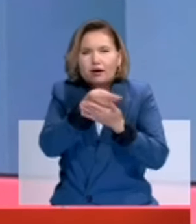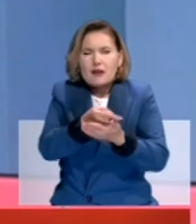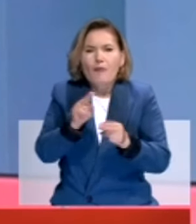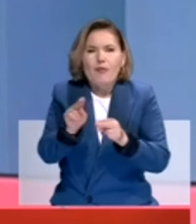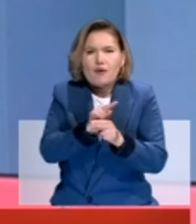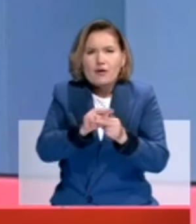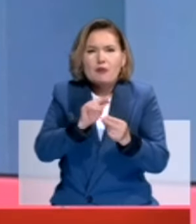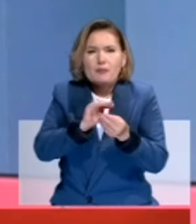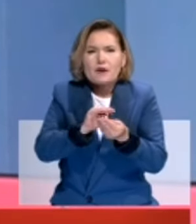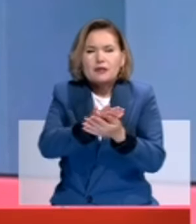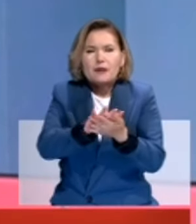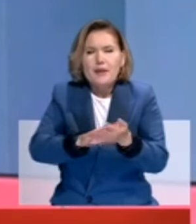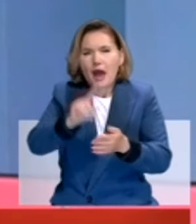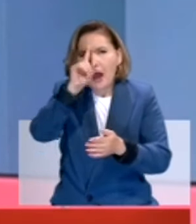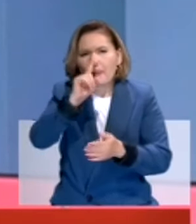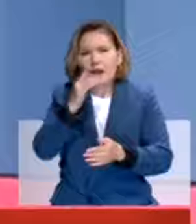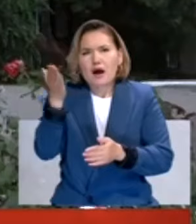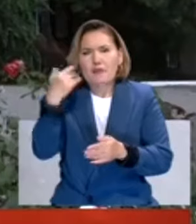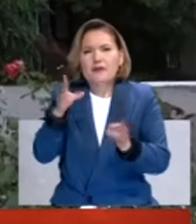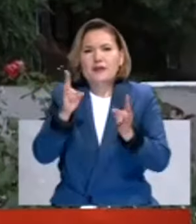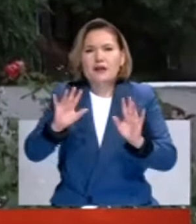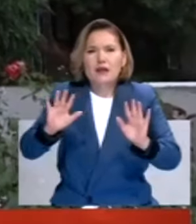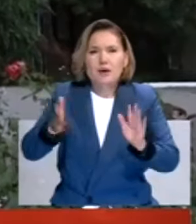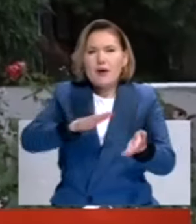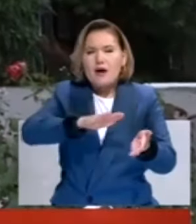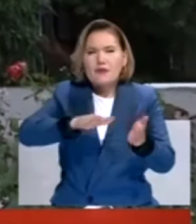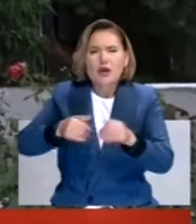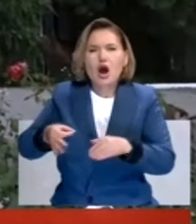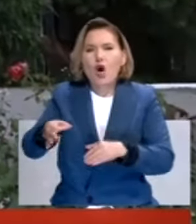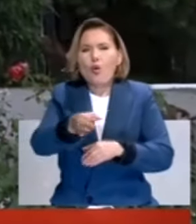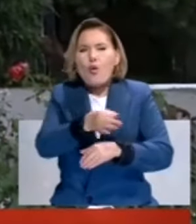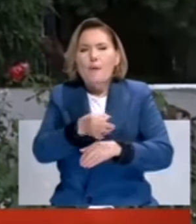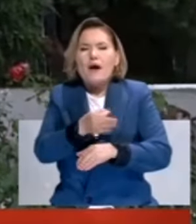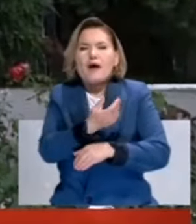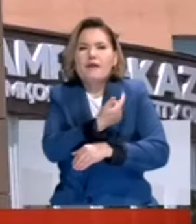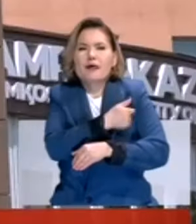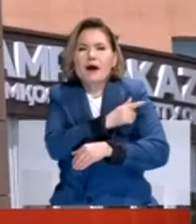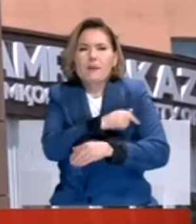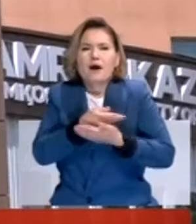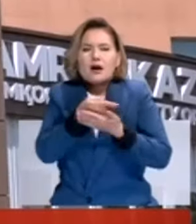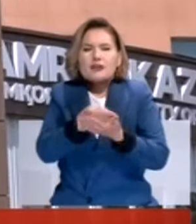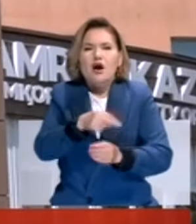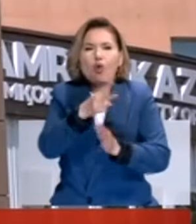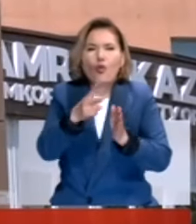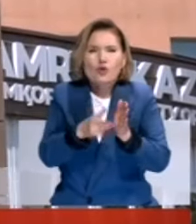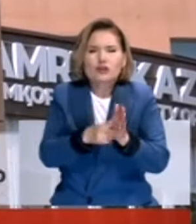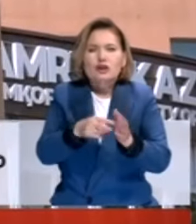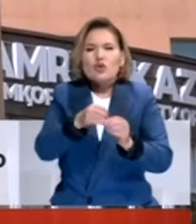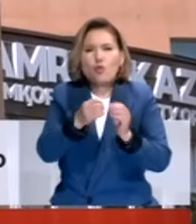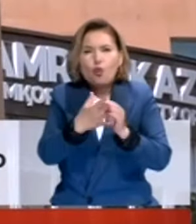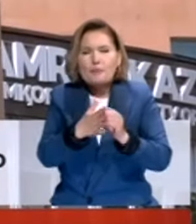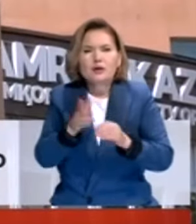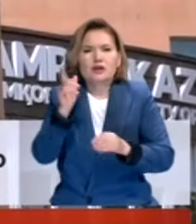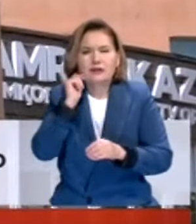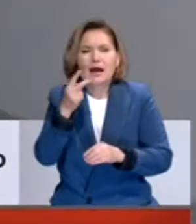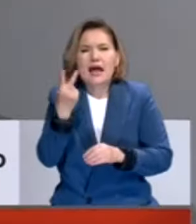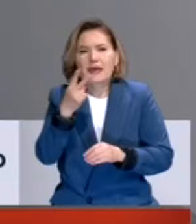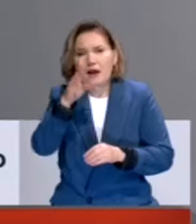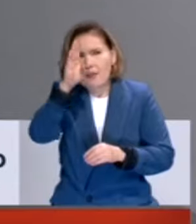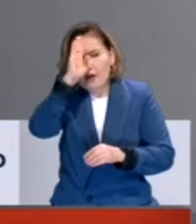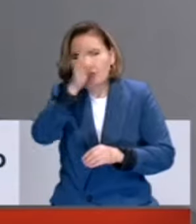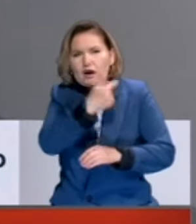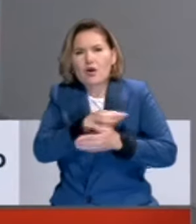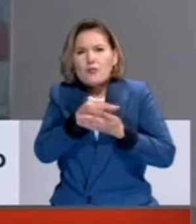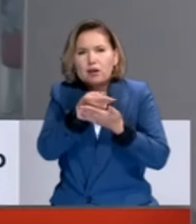әлі ем алып жатыр. Бір ай бұрын болған оқыс оқиғадан кейін облыстық балалар ауруханасына 17 және 15 жастағы екі жасөспірім түскен